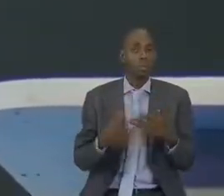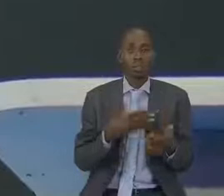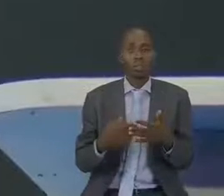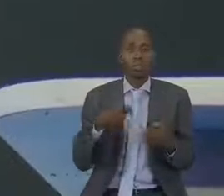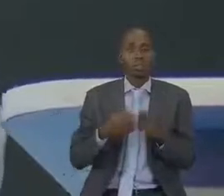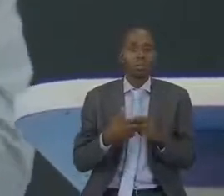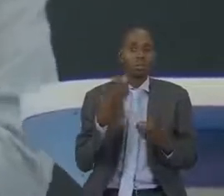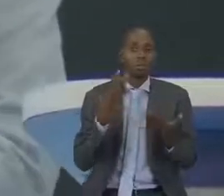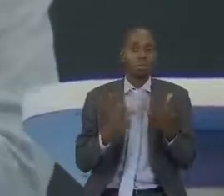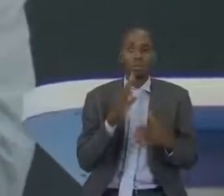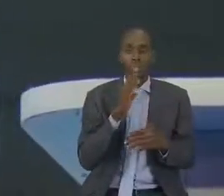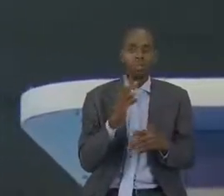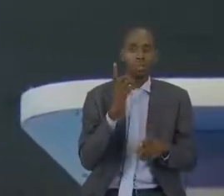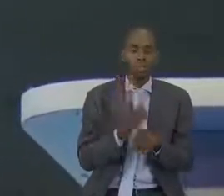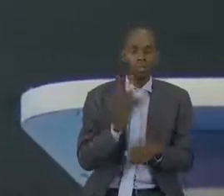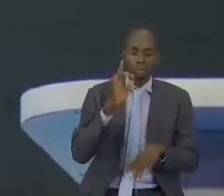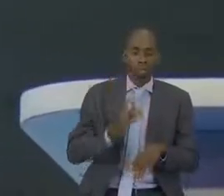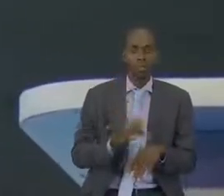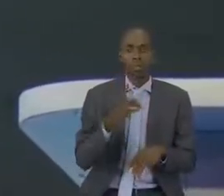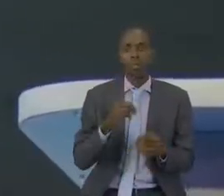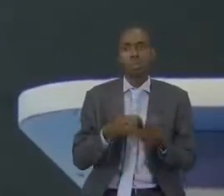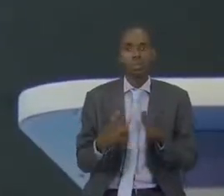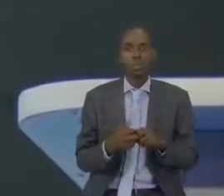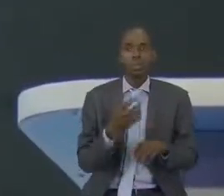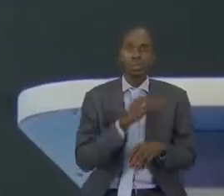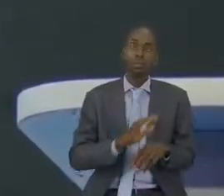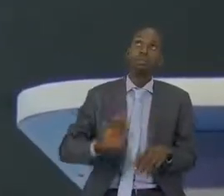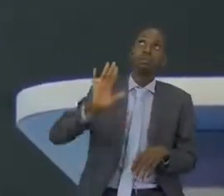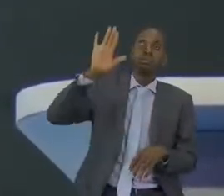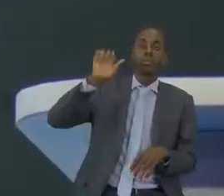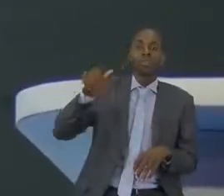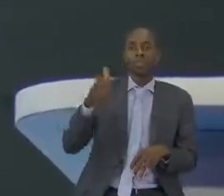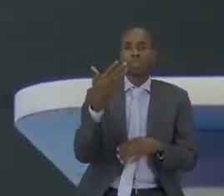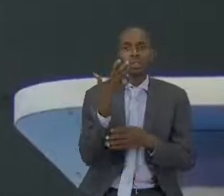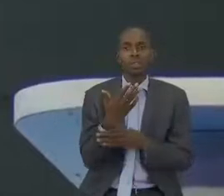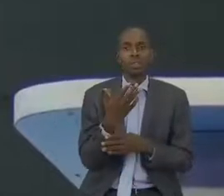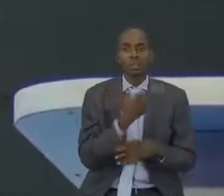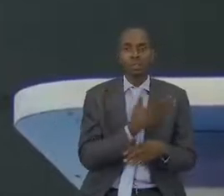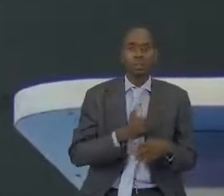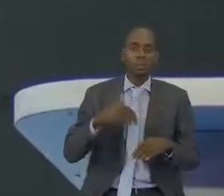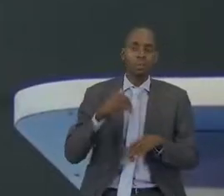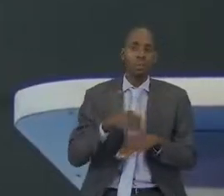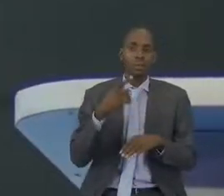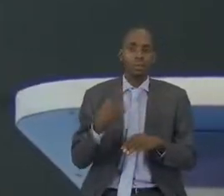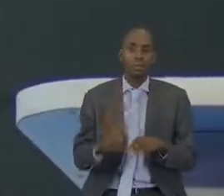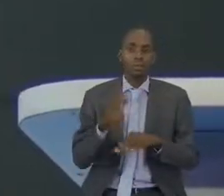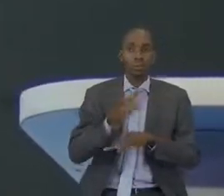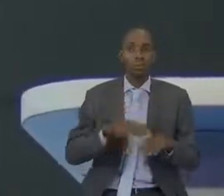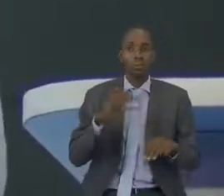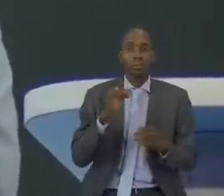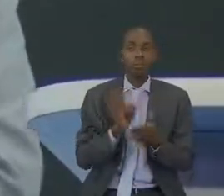avez, mettez la main, vous avez. Là, vous avez le problème. Et à la mention du nom de